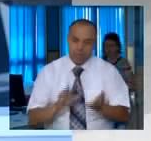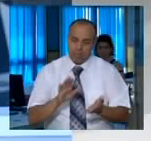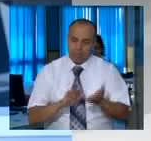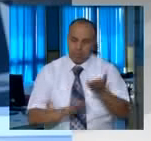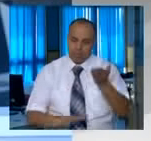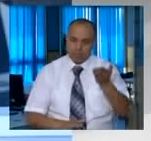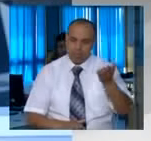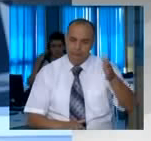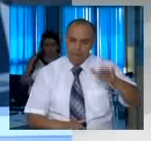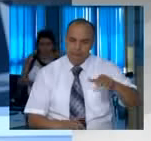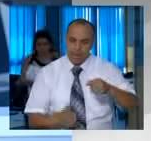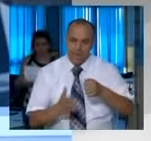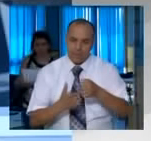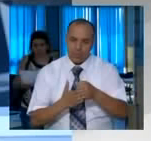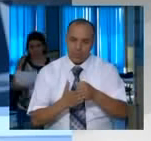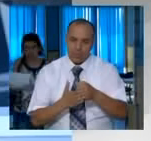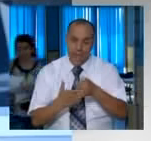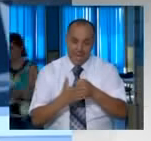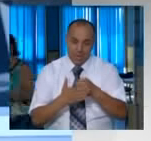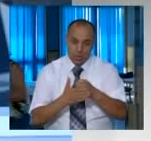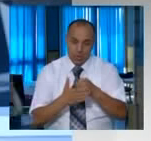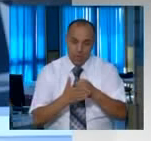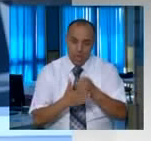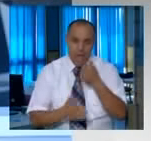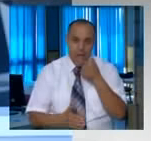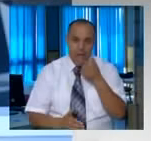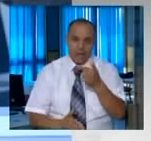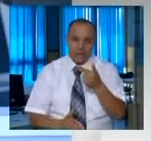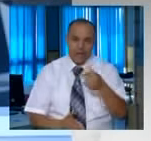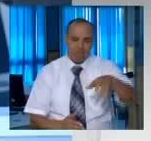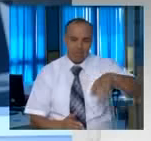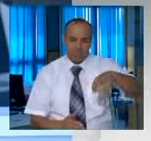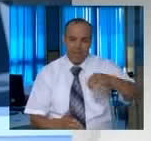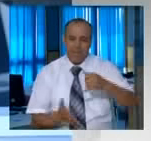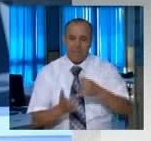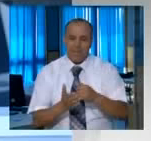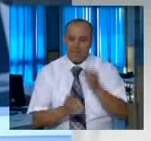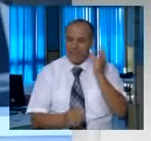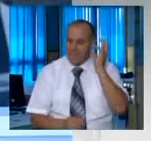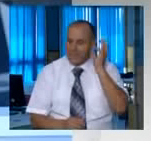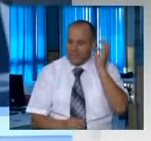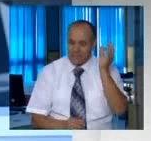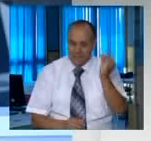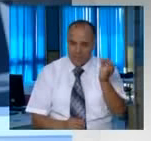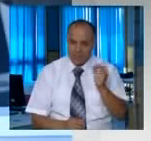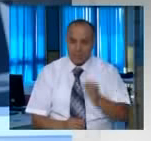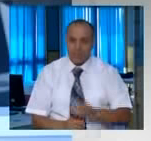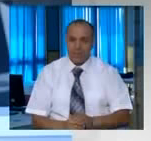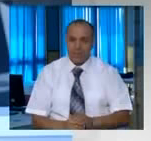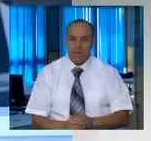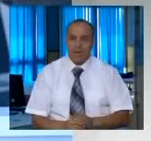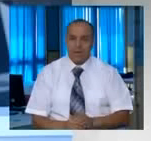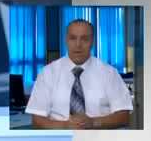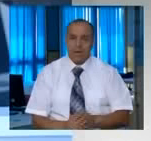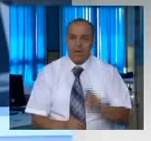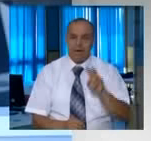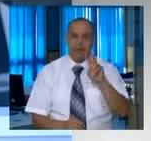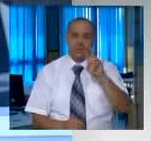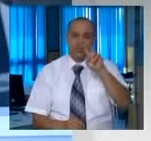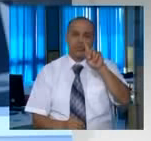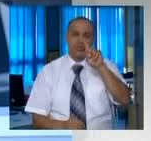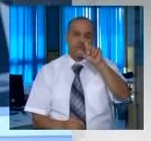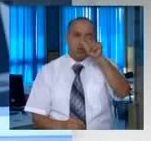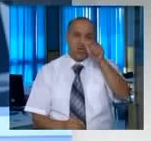حصيلة الحادث الأليم الذي جد بمنطقة أحمودة من ولاية القصرين إلى 16